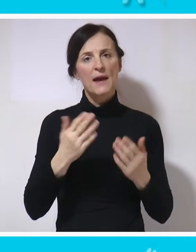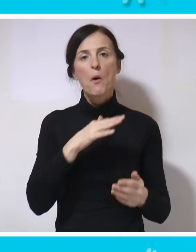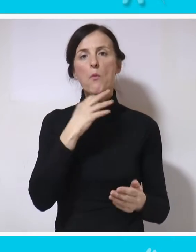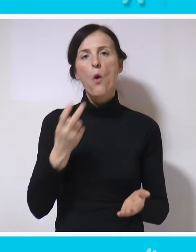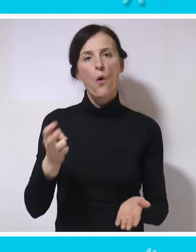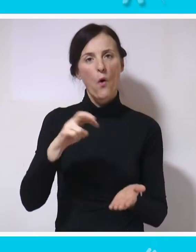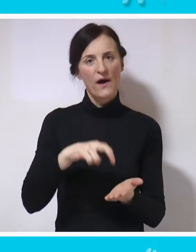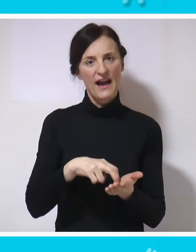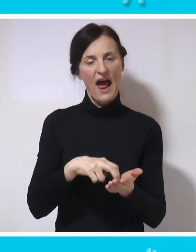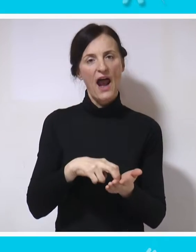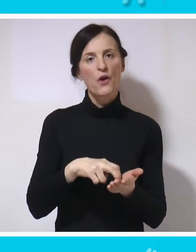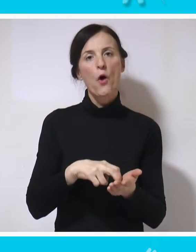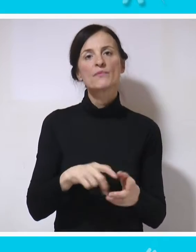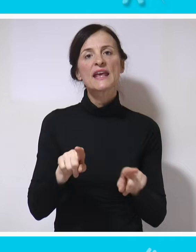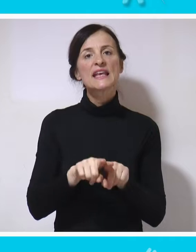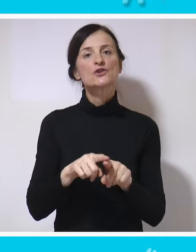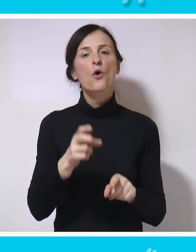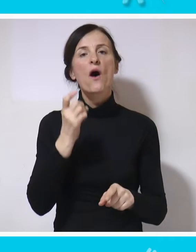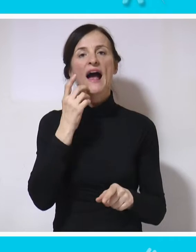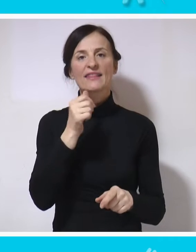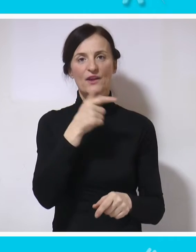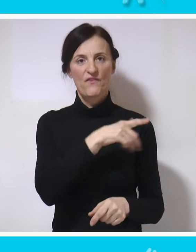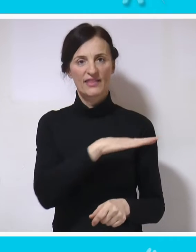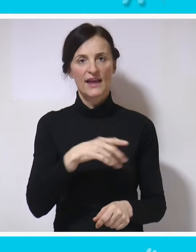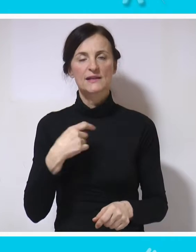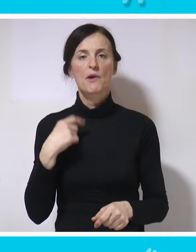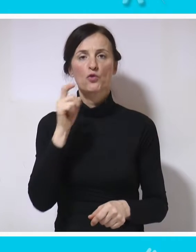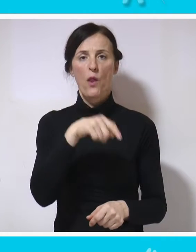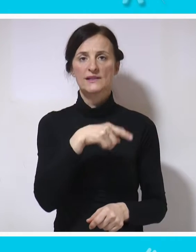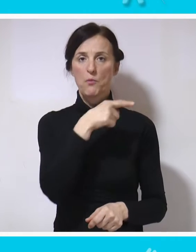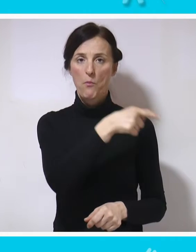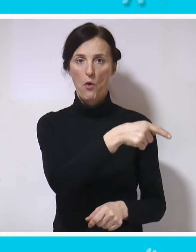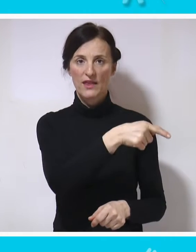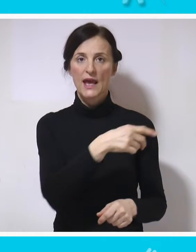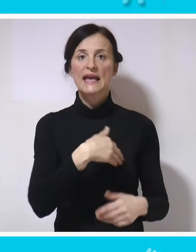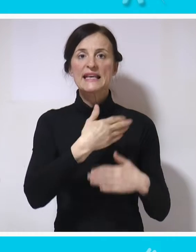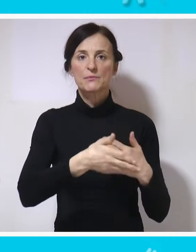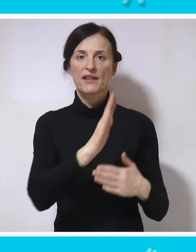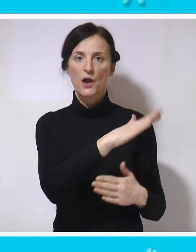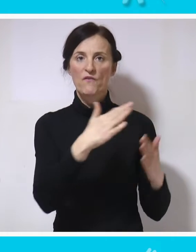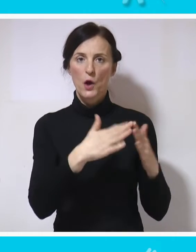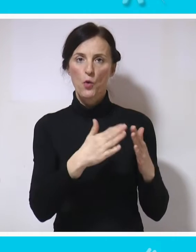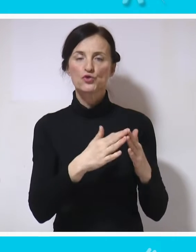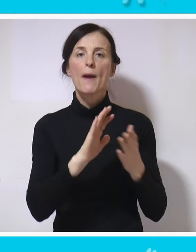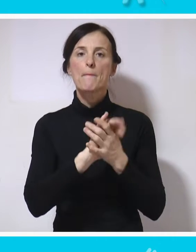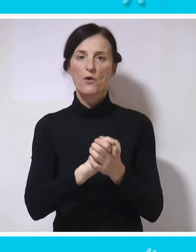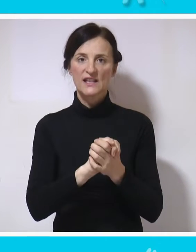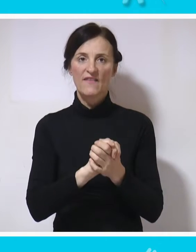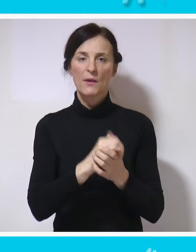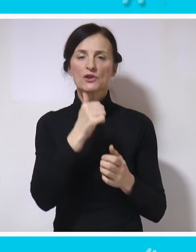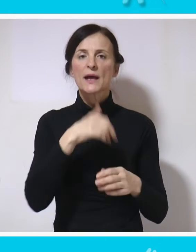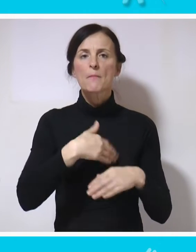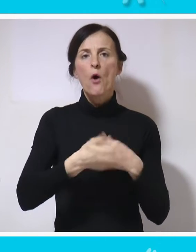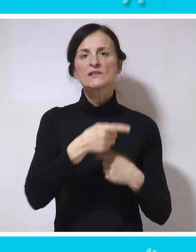Ustajemo jako rano, odmah da vam kažem, isto kad i oni. Dolazimo po njih ispred kuće, pozdravljamo